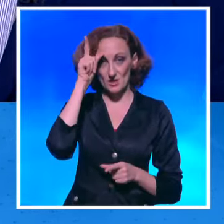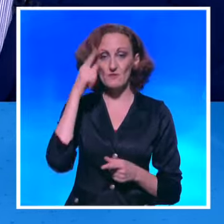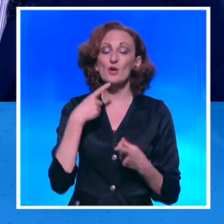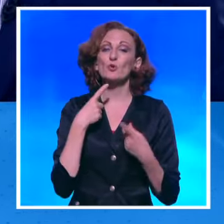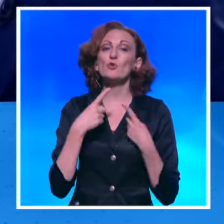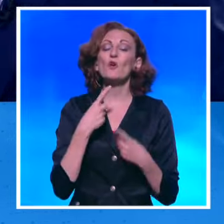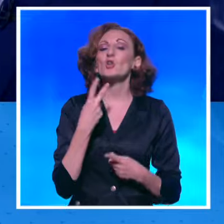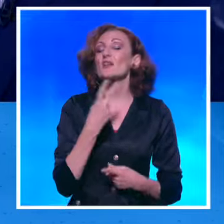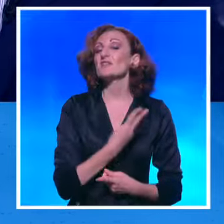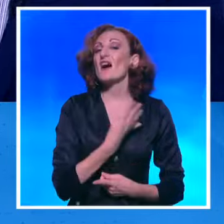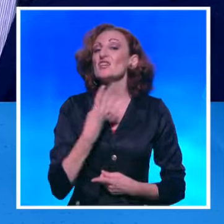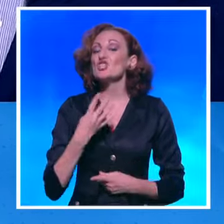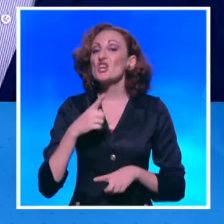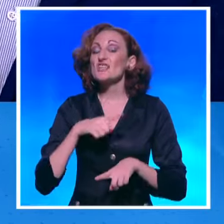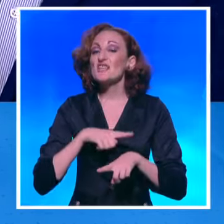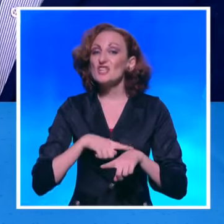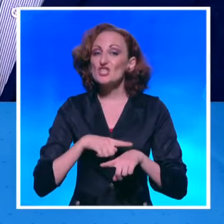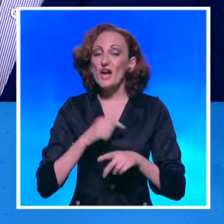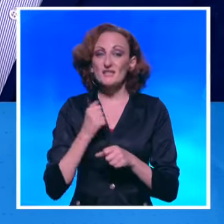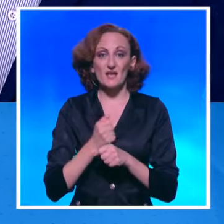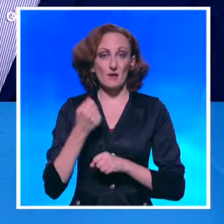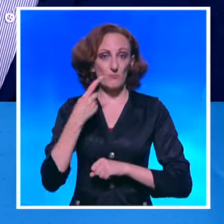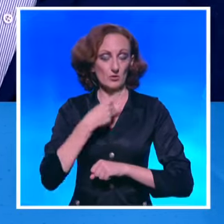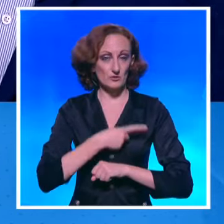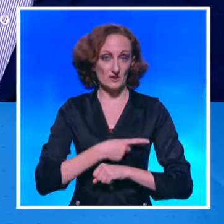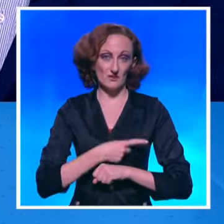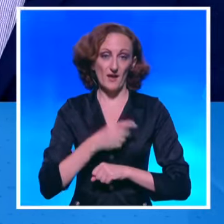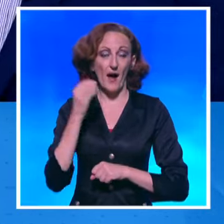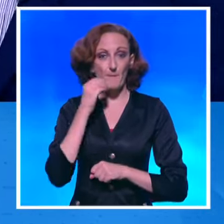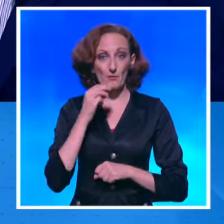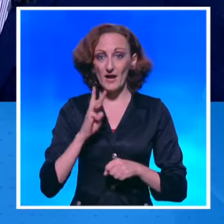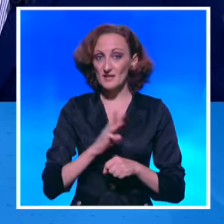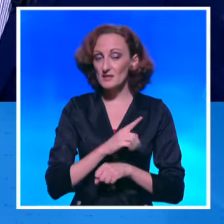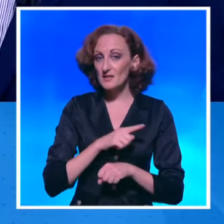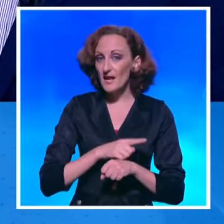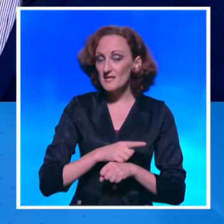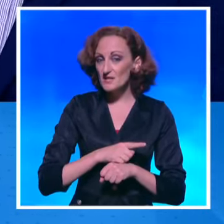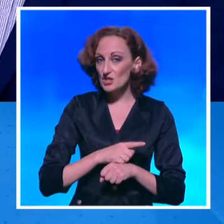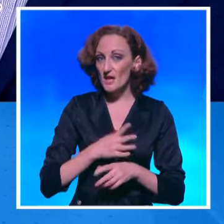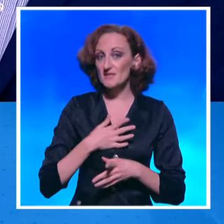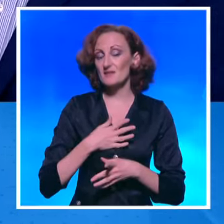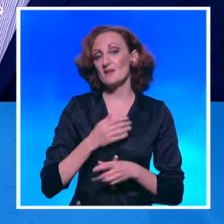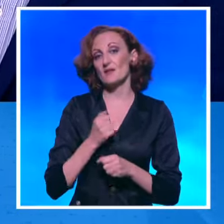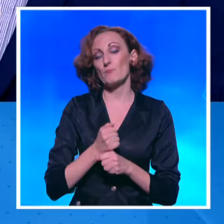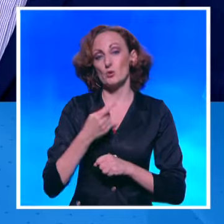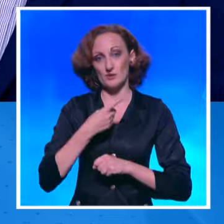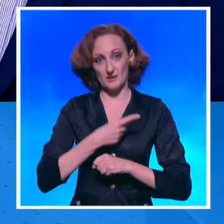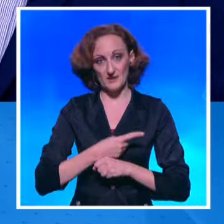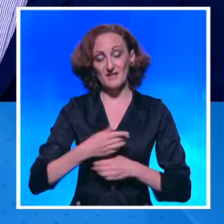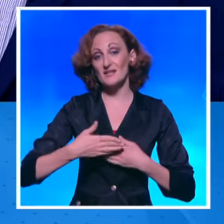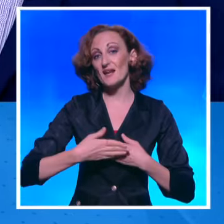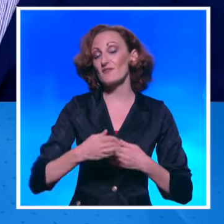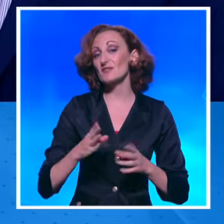за 24-часов работен ден. Знаете, в България 13 са часа отворено за гласуване, плюс възможност за още един. Те трябва да отворят изборната